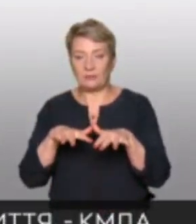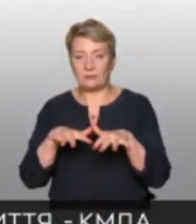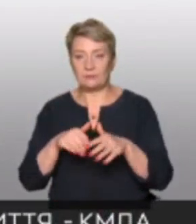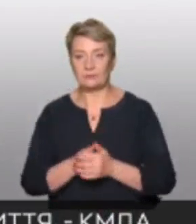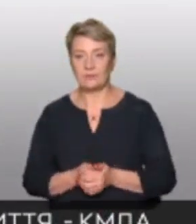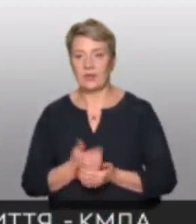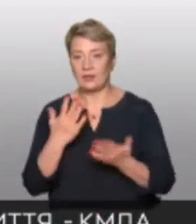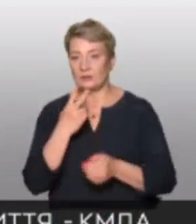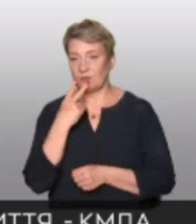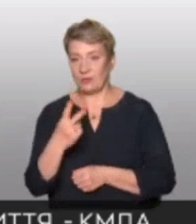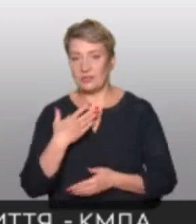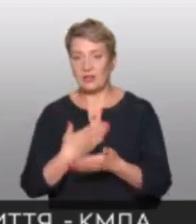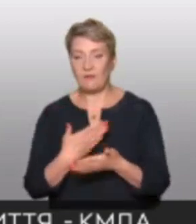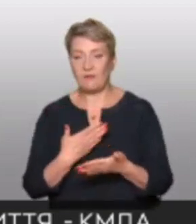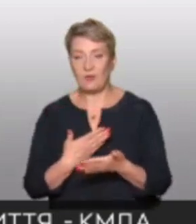якщо бачите, волонтери